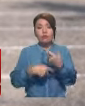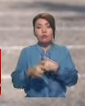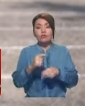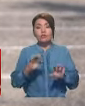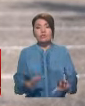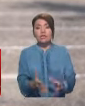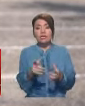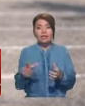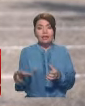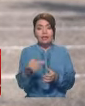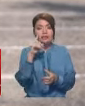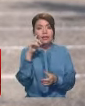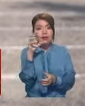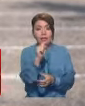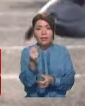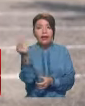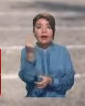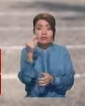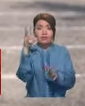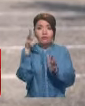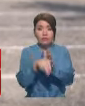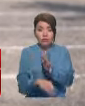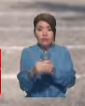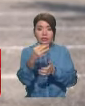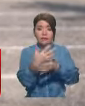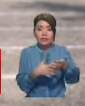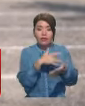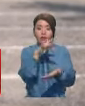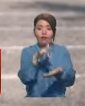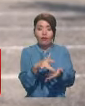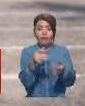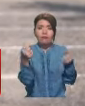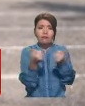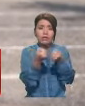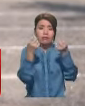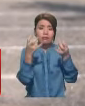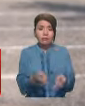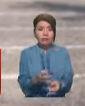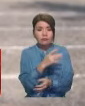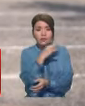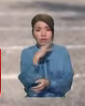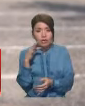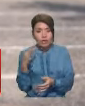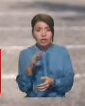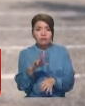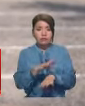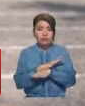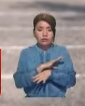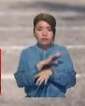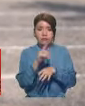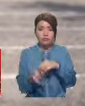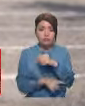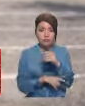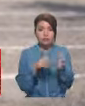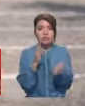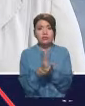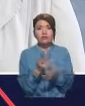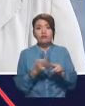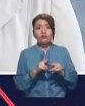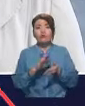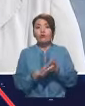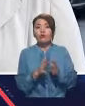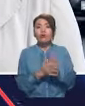на дорогах, отмечу, что Астана входит в список городов, где аварии чаще всего происходят со смертельным исходом. А как обстоят дела